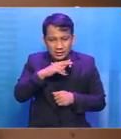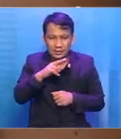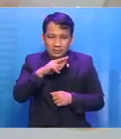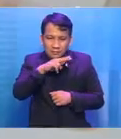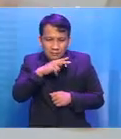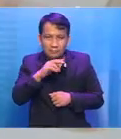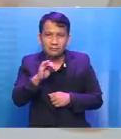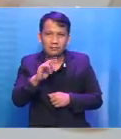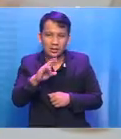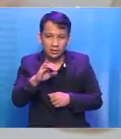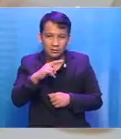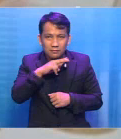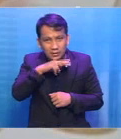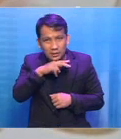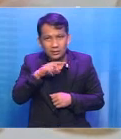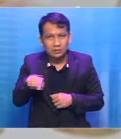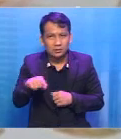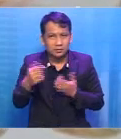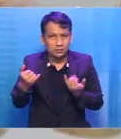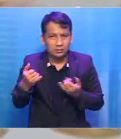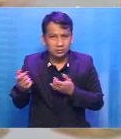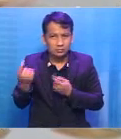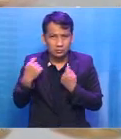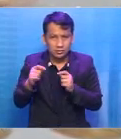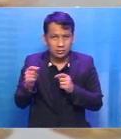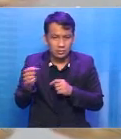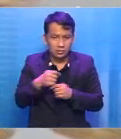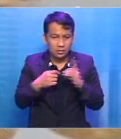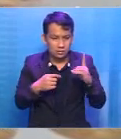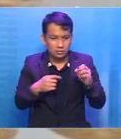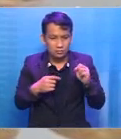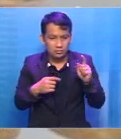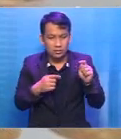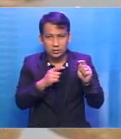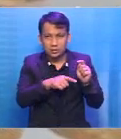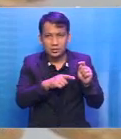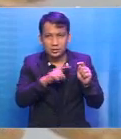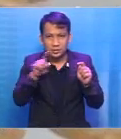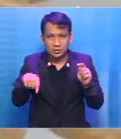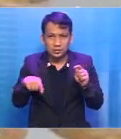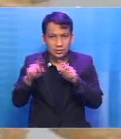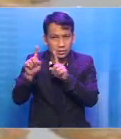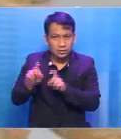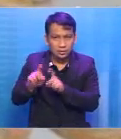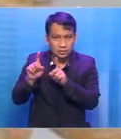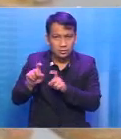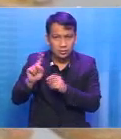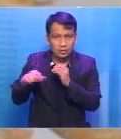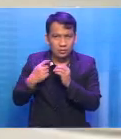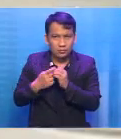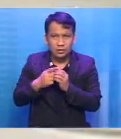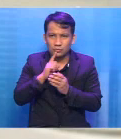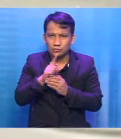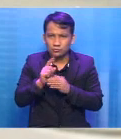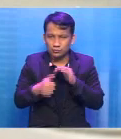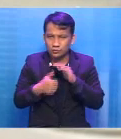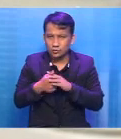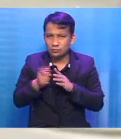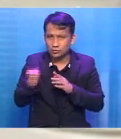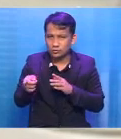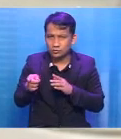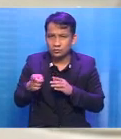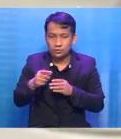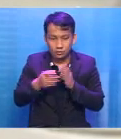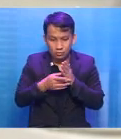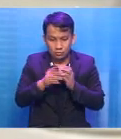antiviral. Sa ngayon, nagsasagawa na rin ng Department of Science and Technology ng clinical trials para malaman kung epektibo rin